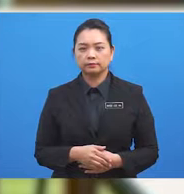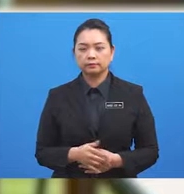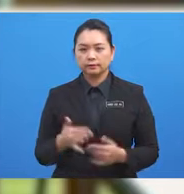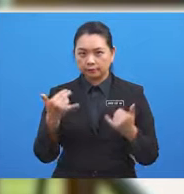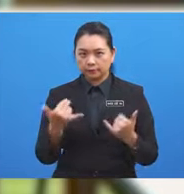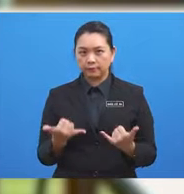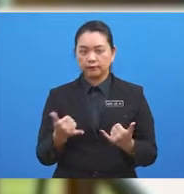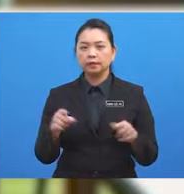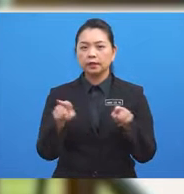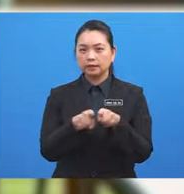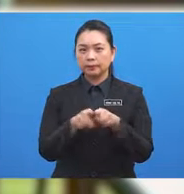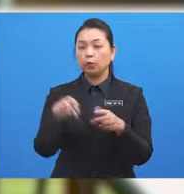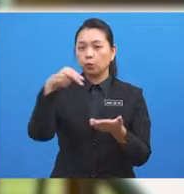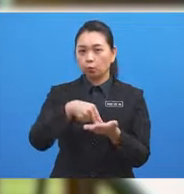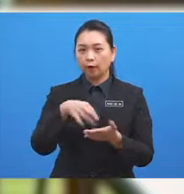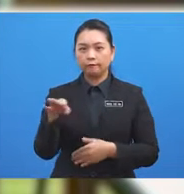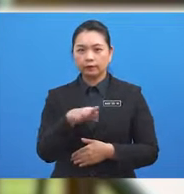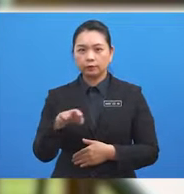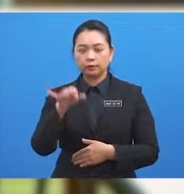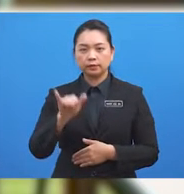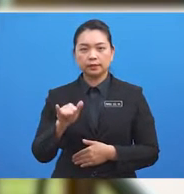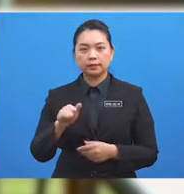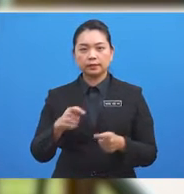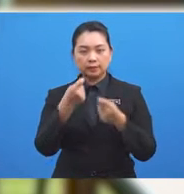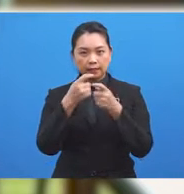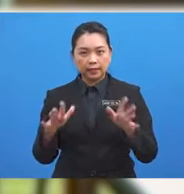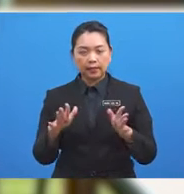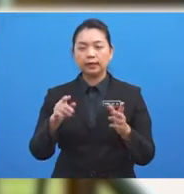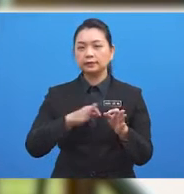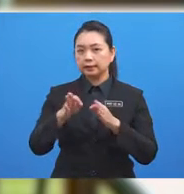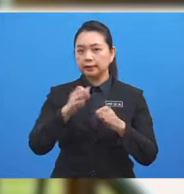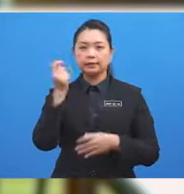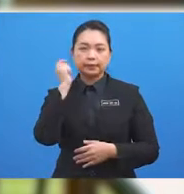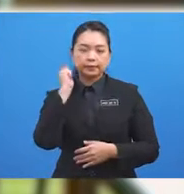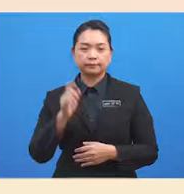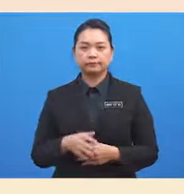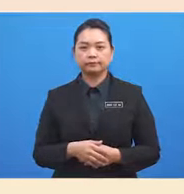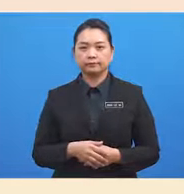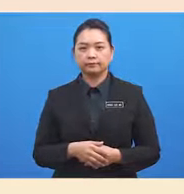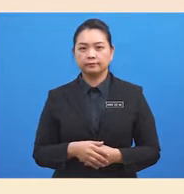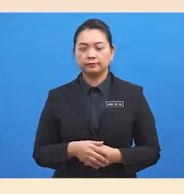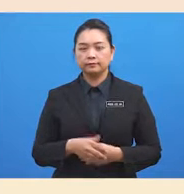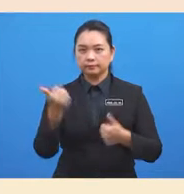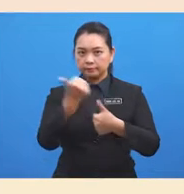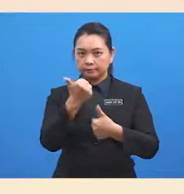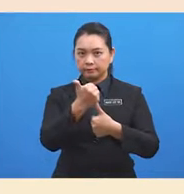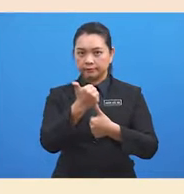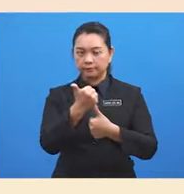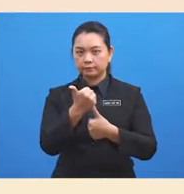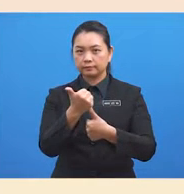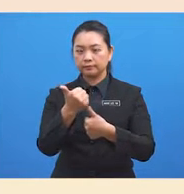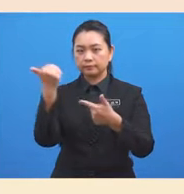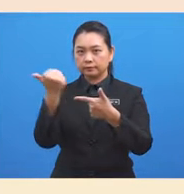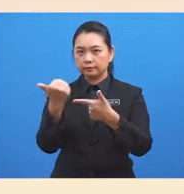dengan cikgu faktor-faktor yang telah diterangkan sebentar tadi, iaitu faktor fizikal,